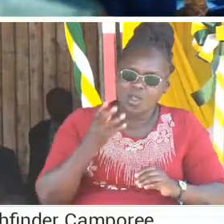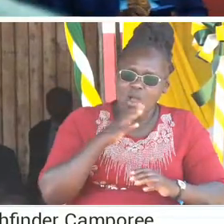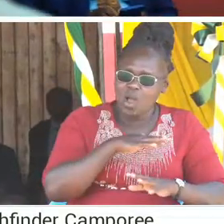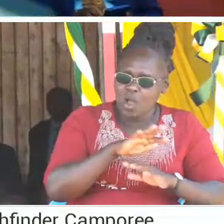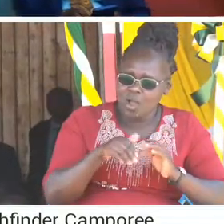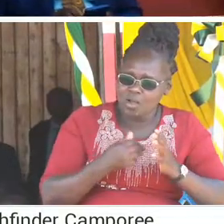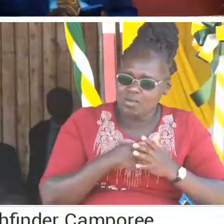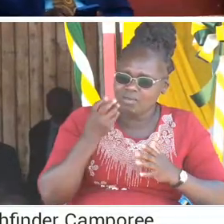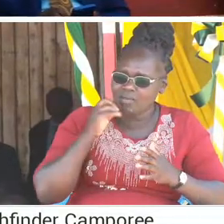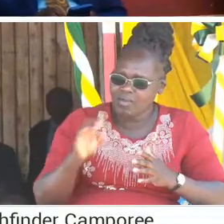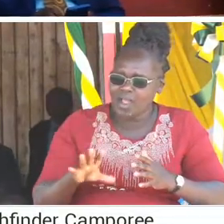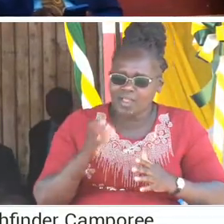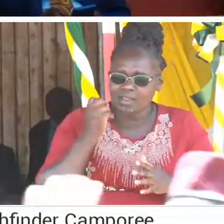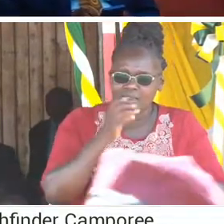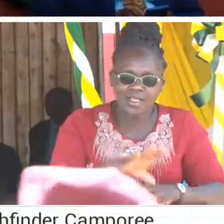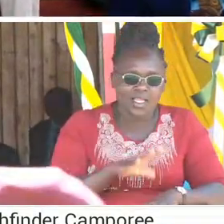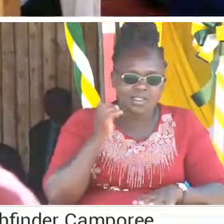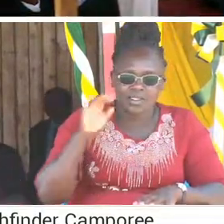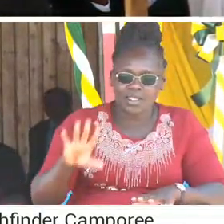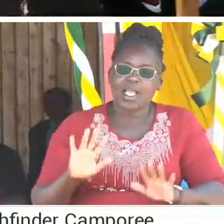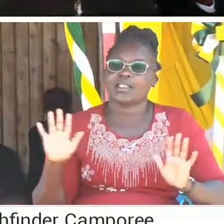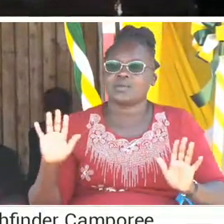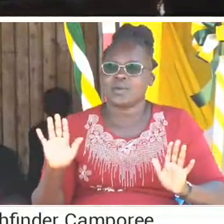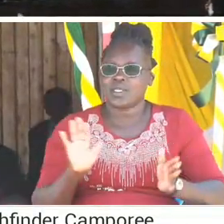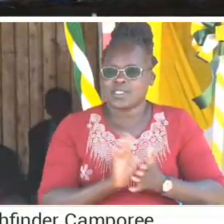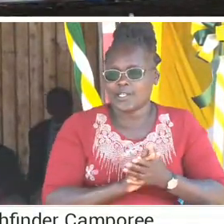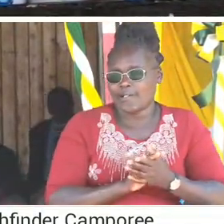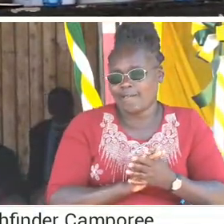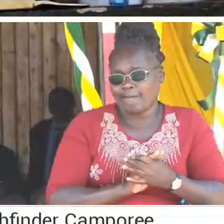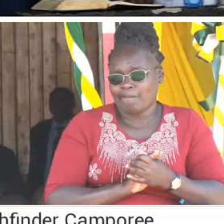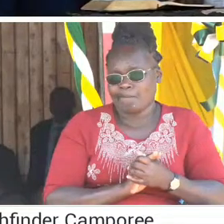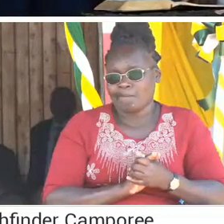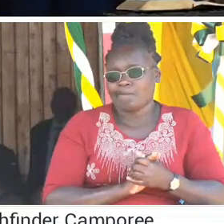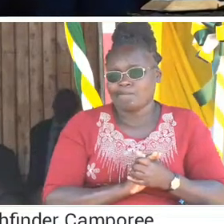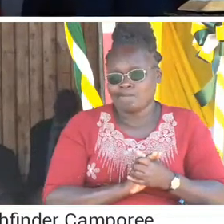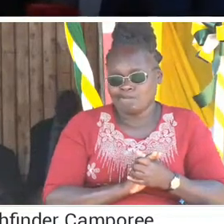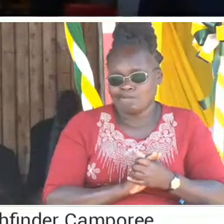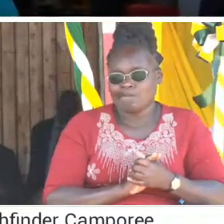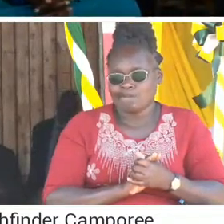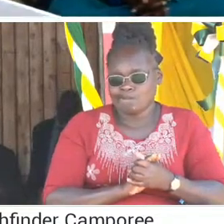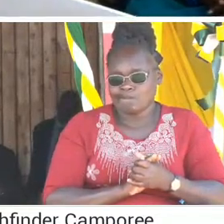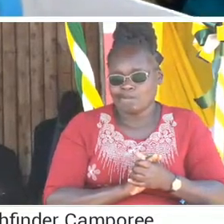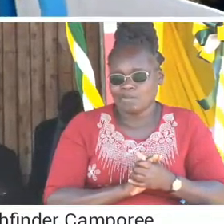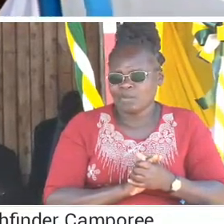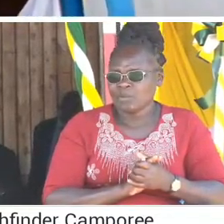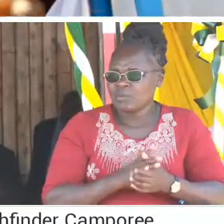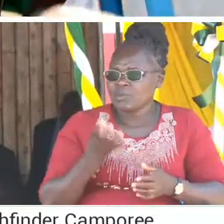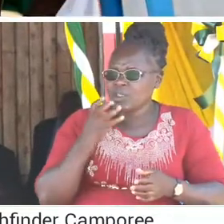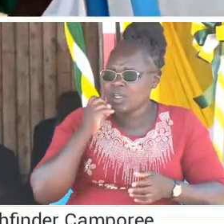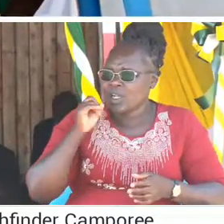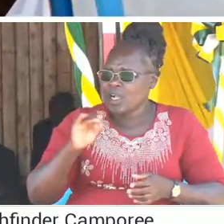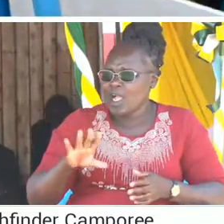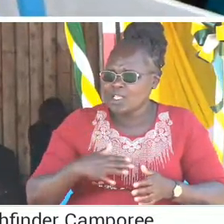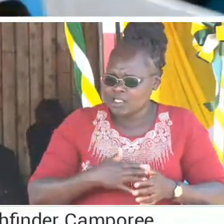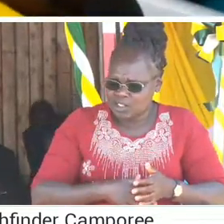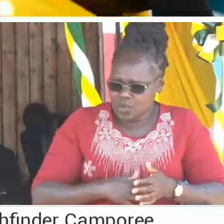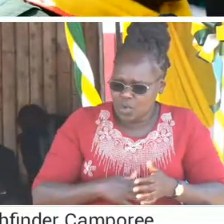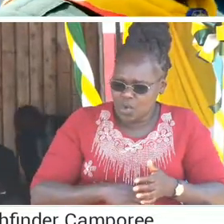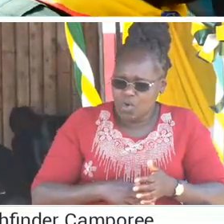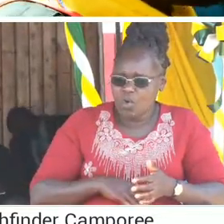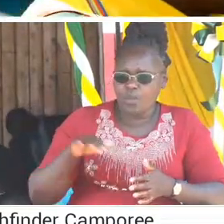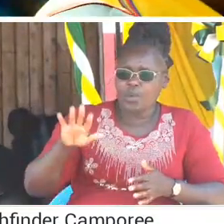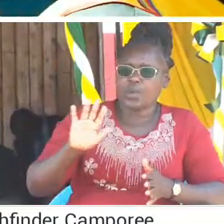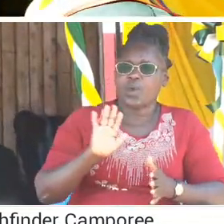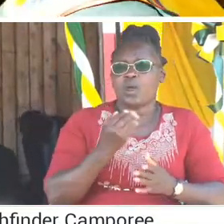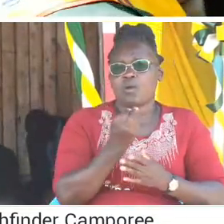vikao vinafutwa. Unatafuta hiki, hakuna kinachoenda maana usikii sauti ya Bwana. Mm-hmm. Utalaaniwa uzao wa tumbo lako. Uzao wa tumbo lako na unalaaniwa,